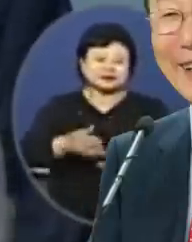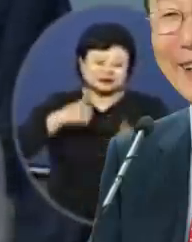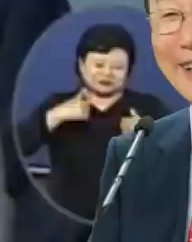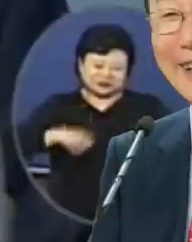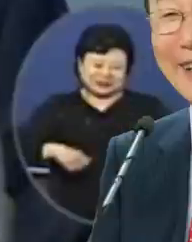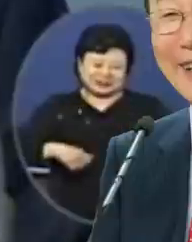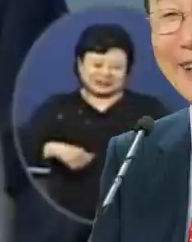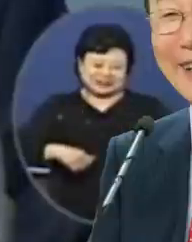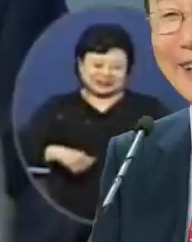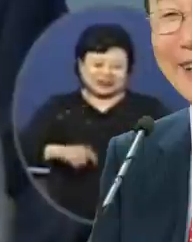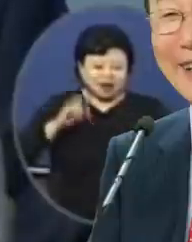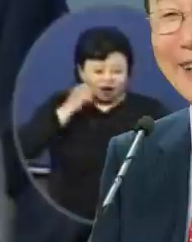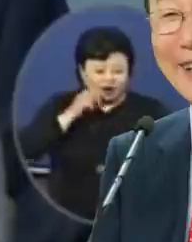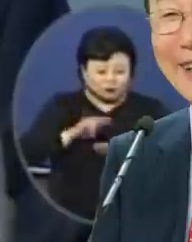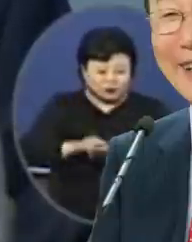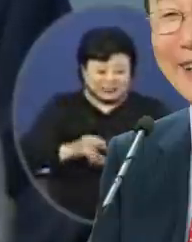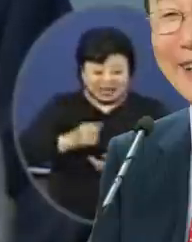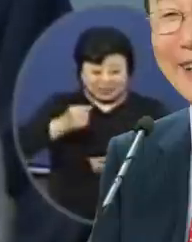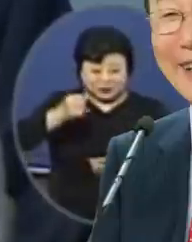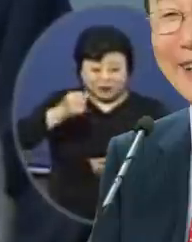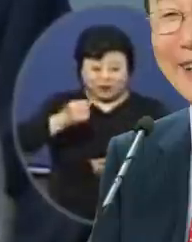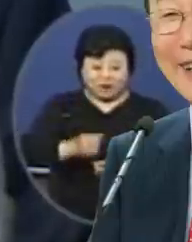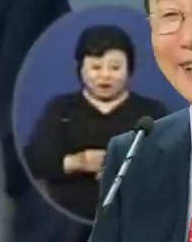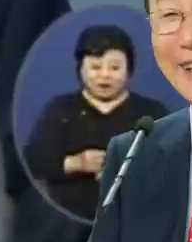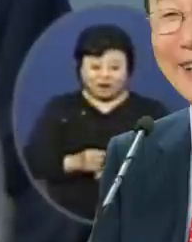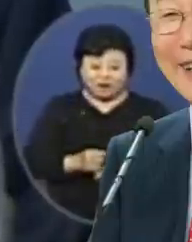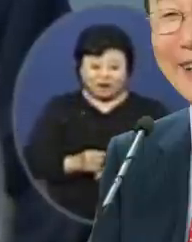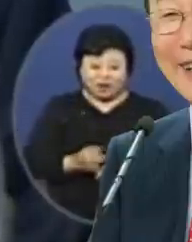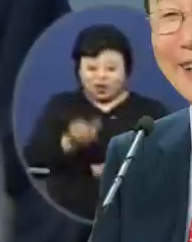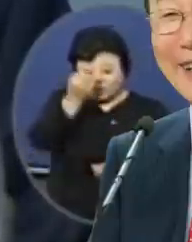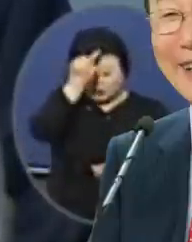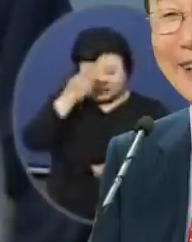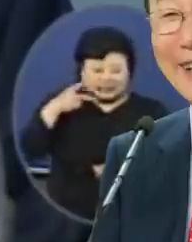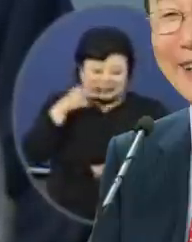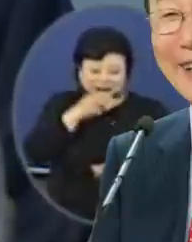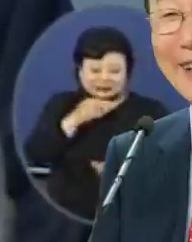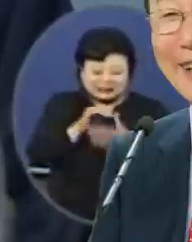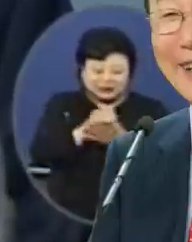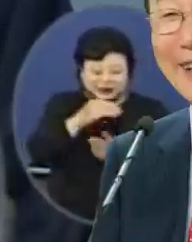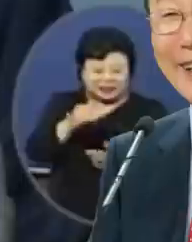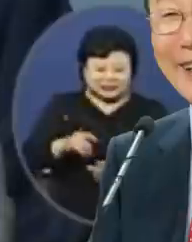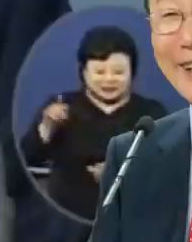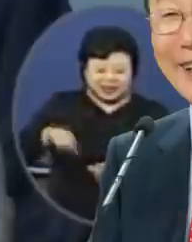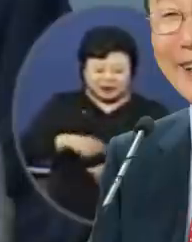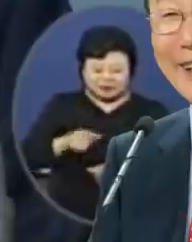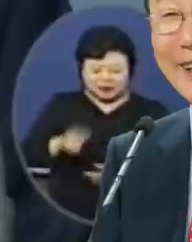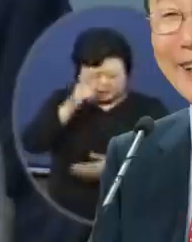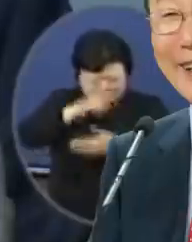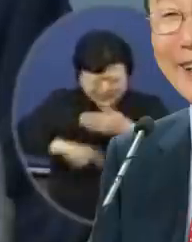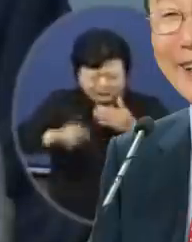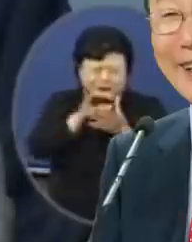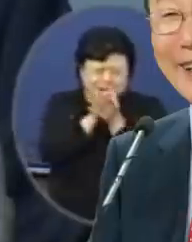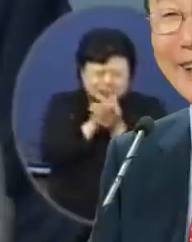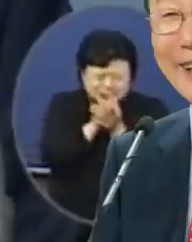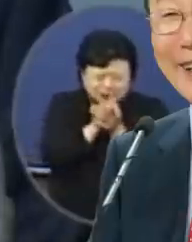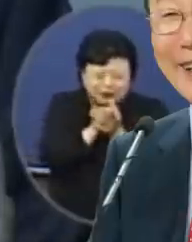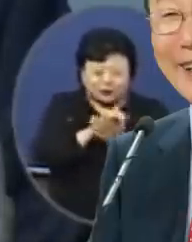그러나 여러분 어려운 문제를 가지고 최사실 금식 기도원에 가서 하루 밤새도록 기도하고